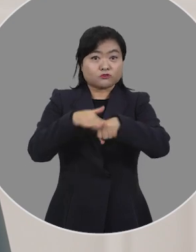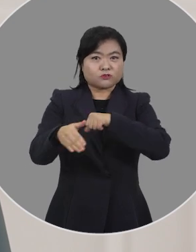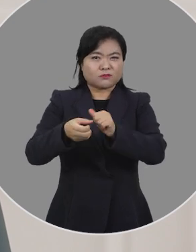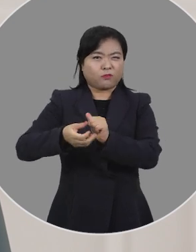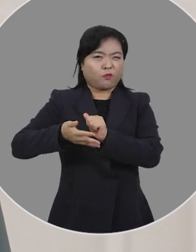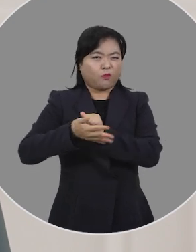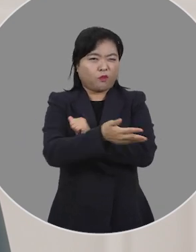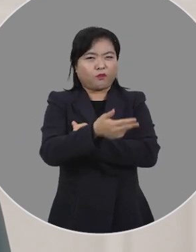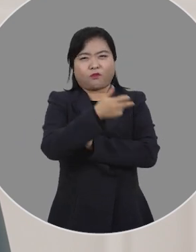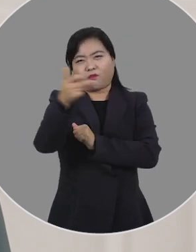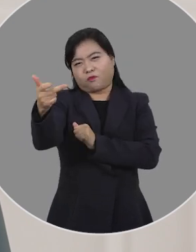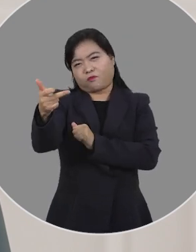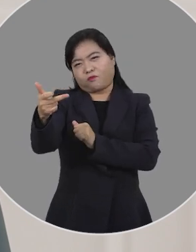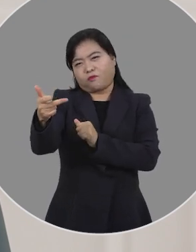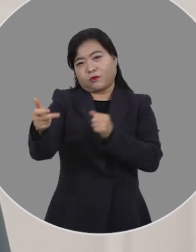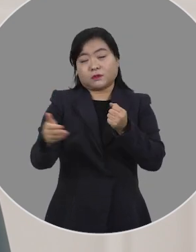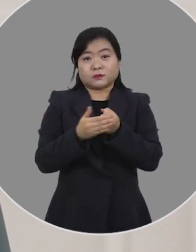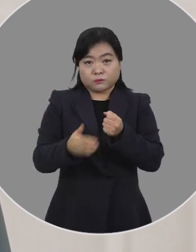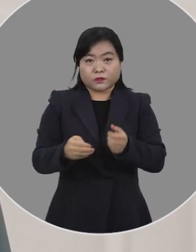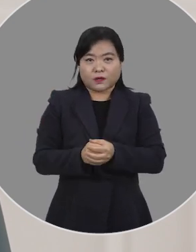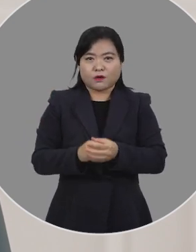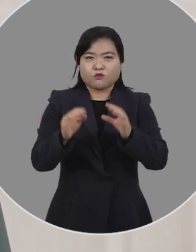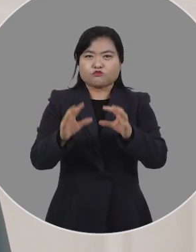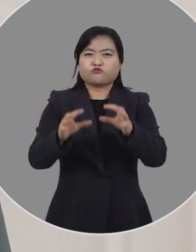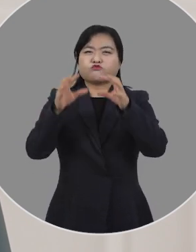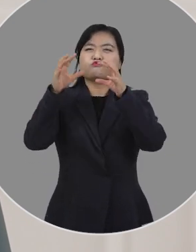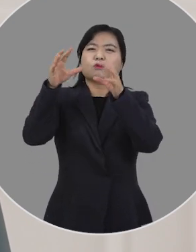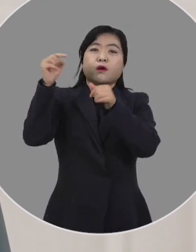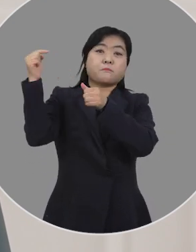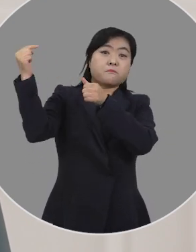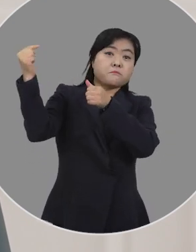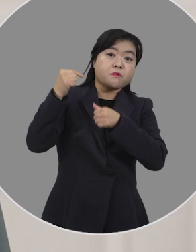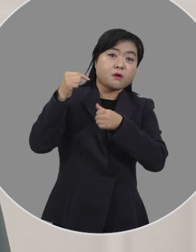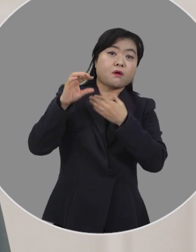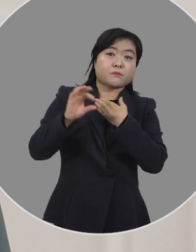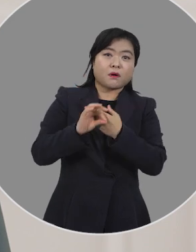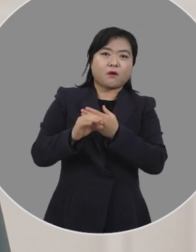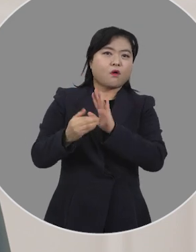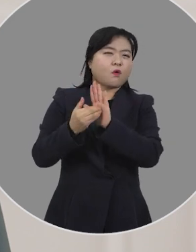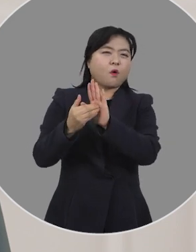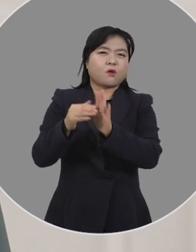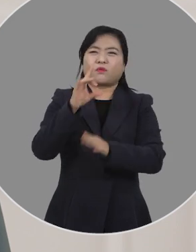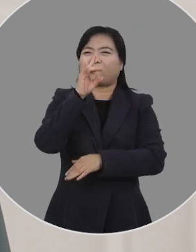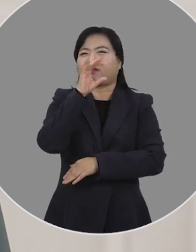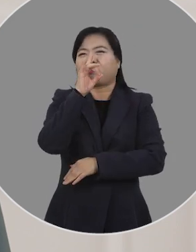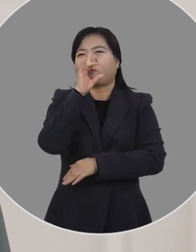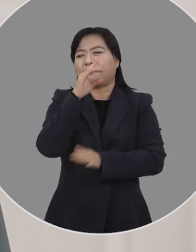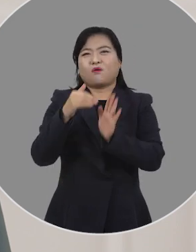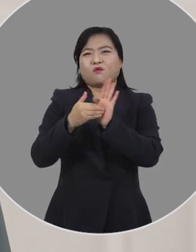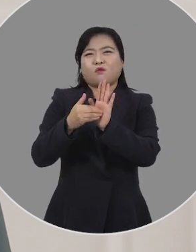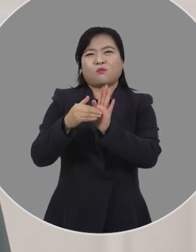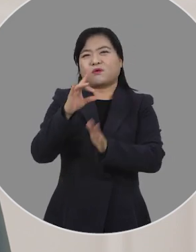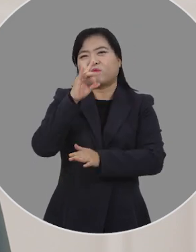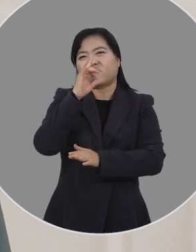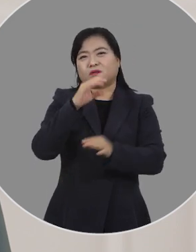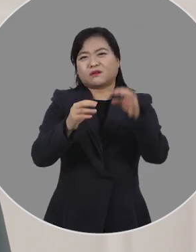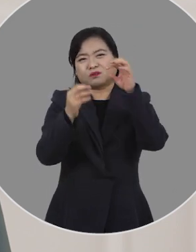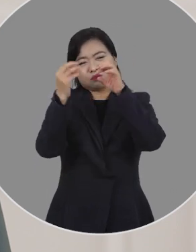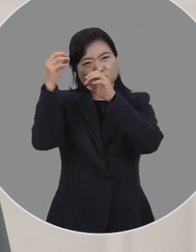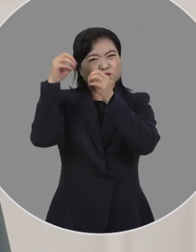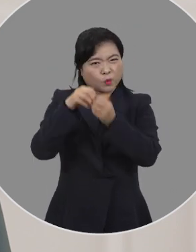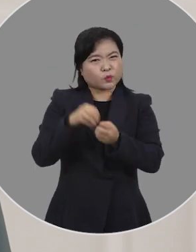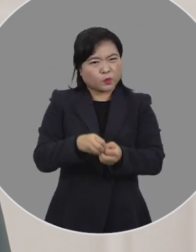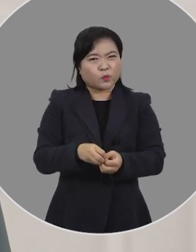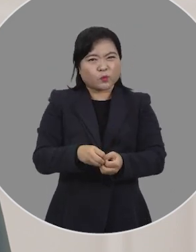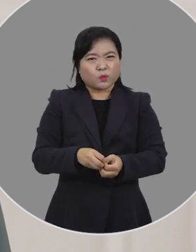국가주의 영향을 너무 받았어요. 그래서 국가의 명령이면 그냥 거부할 줄 몰라요. 이게 전통이